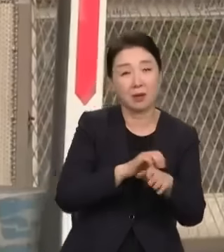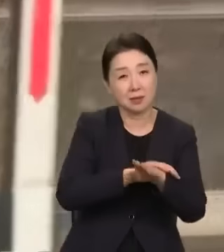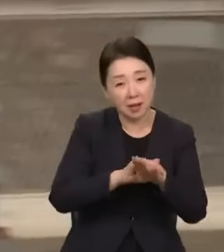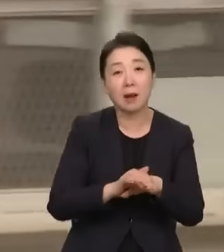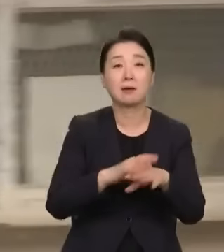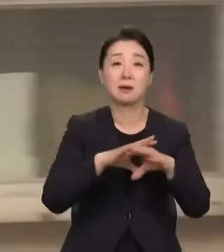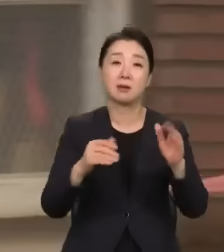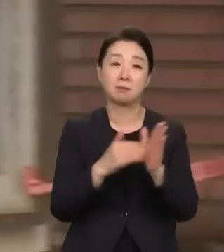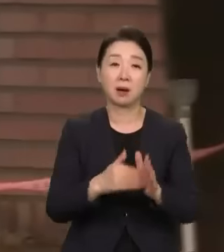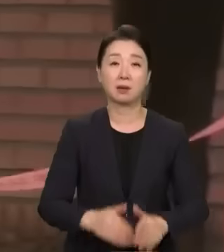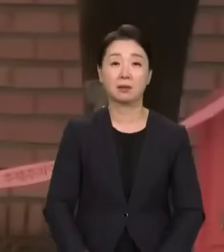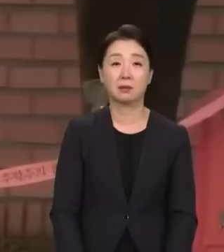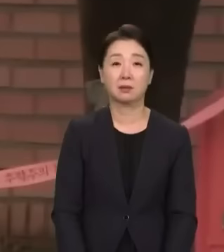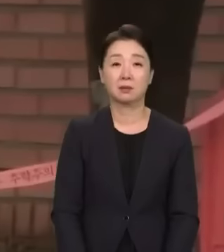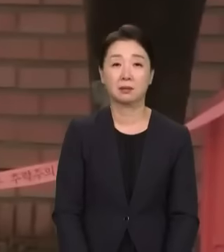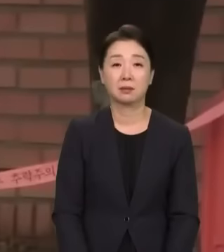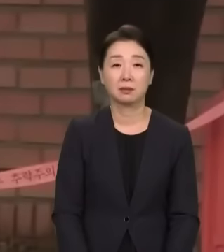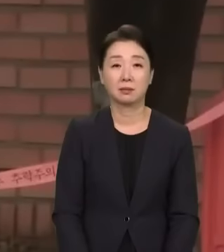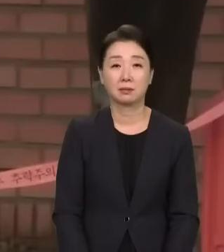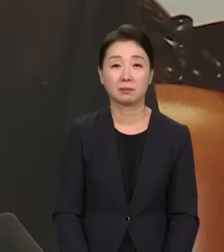JTBC 정영재입니다.